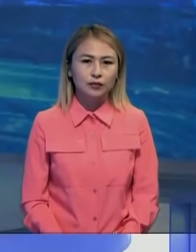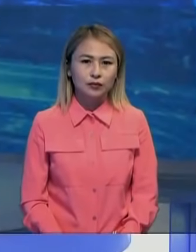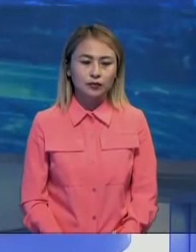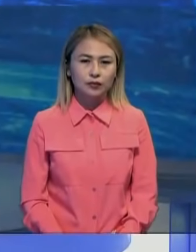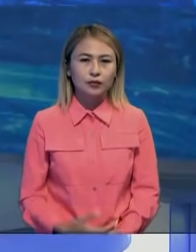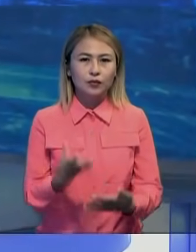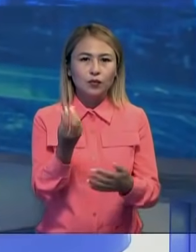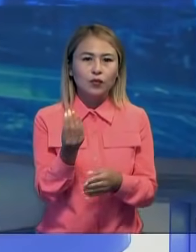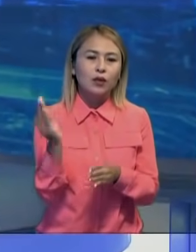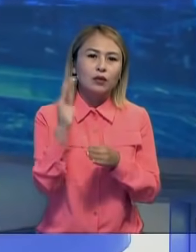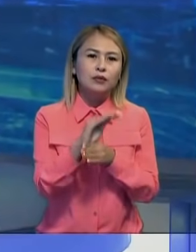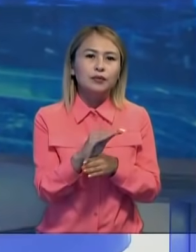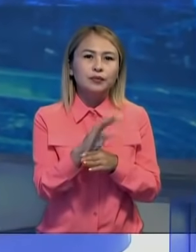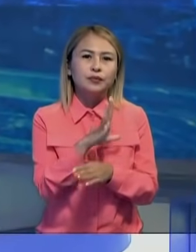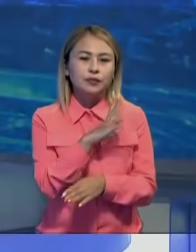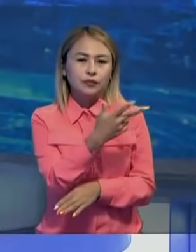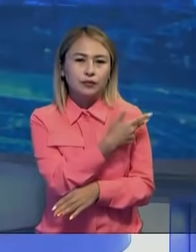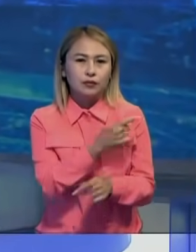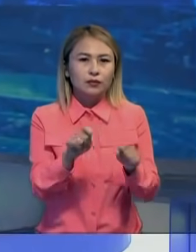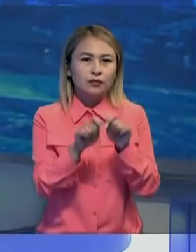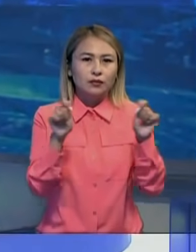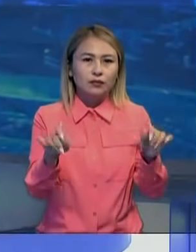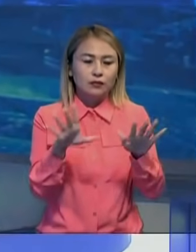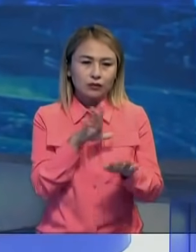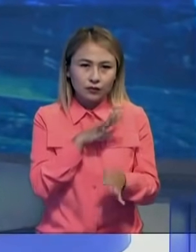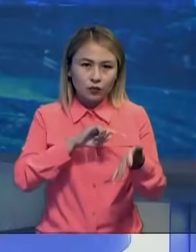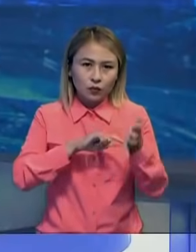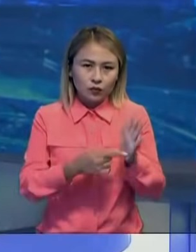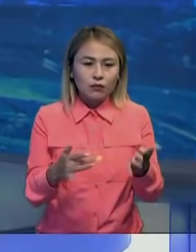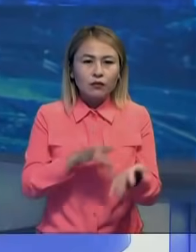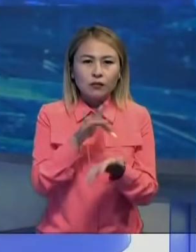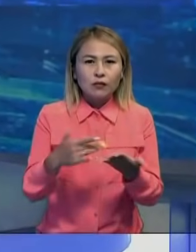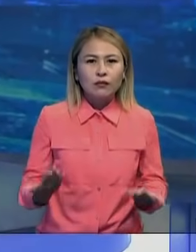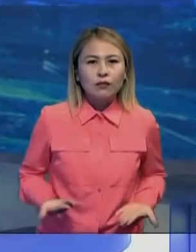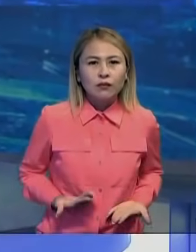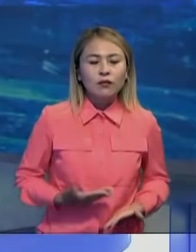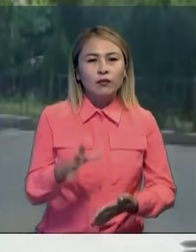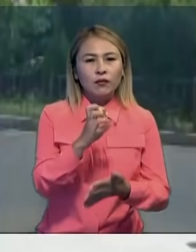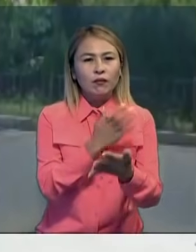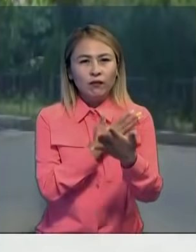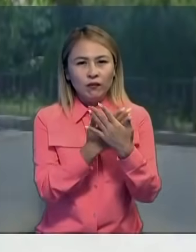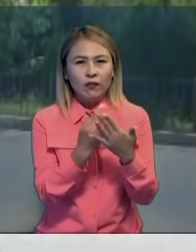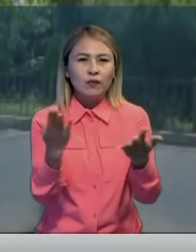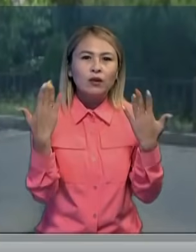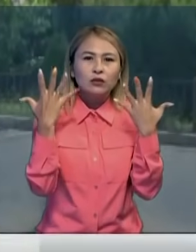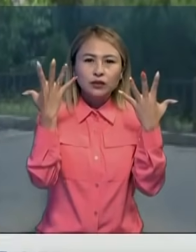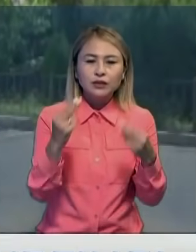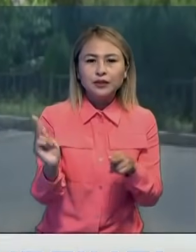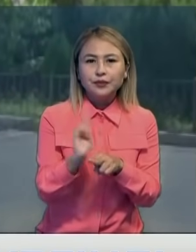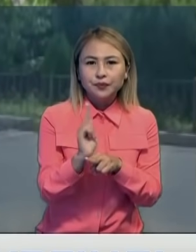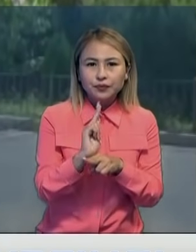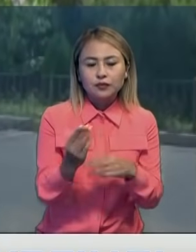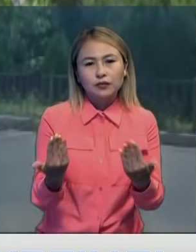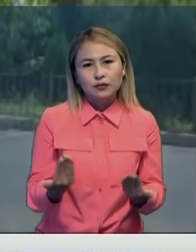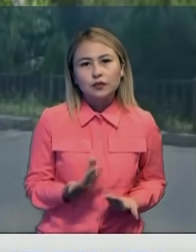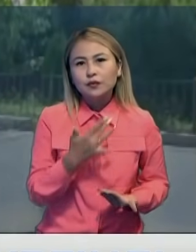Ақтауда тағы бір жылжымалы егу кешені пайда болды. Соңғы кезде қала тұрғындары екпе алуда белсенді. Әсіресе демалыс күндері